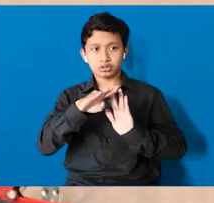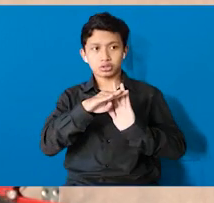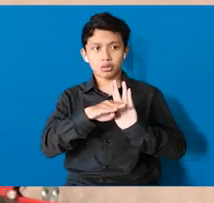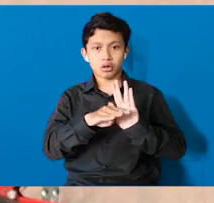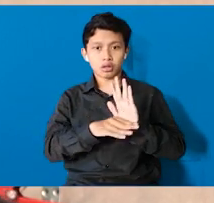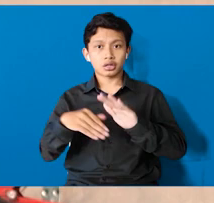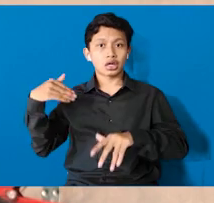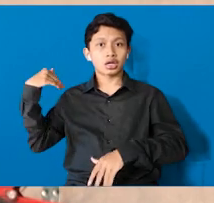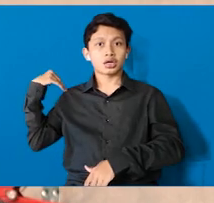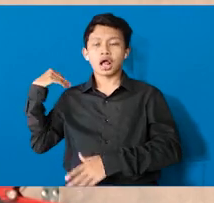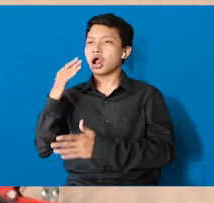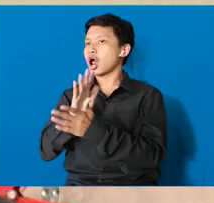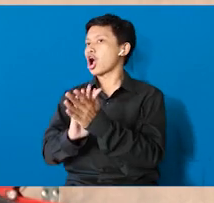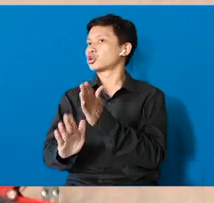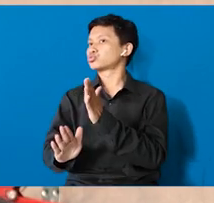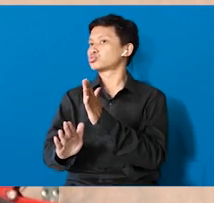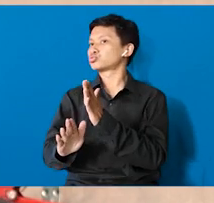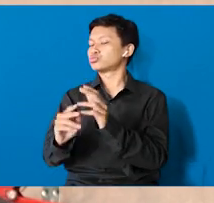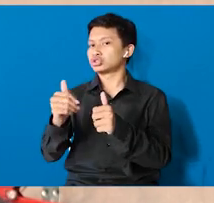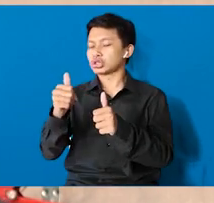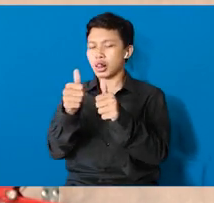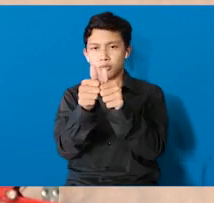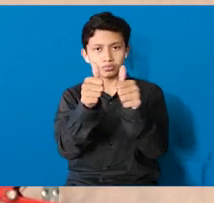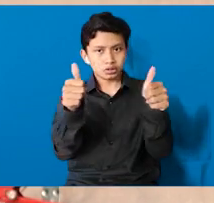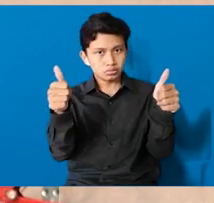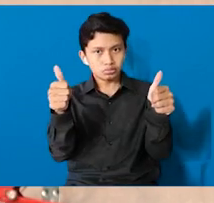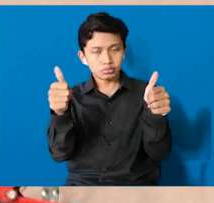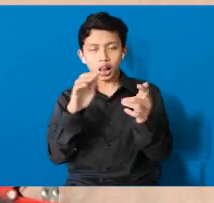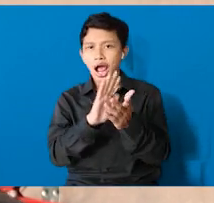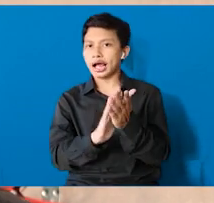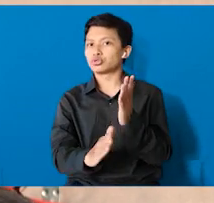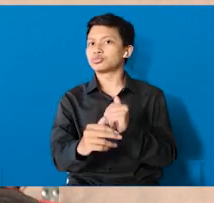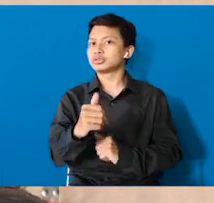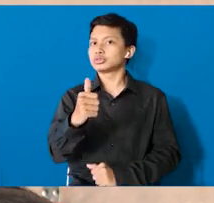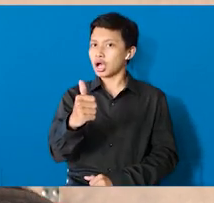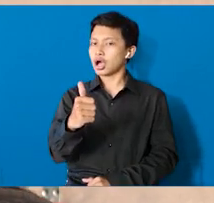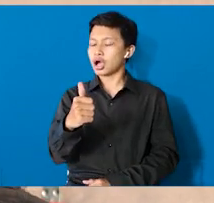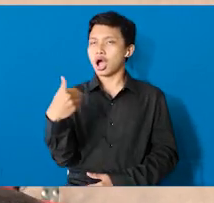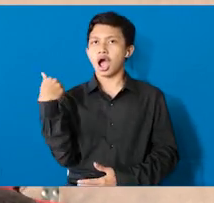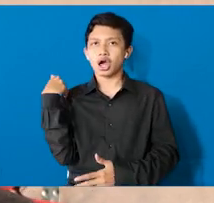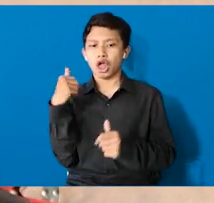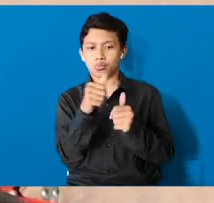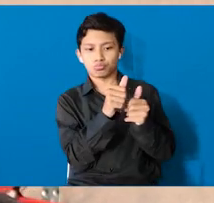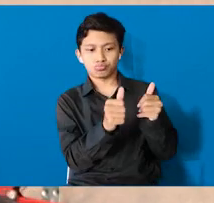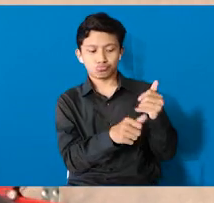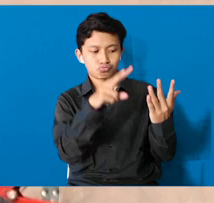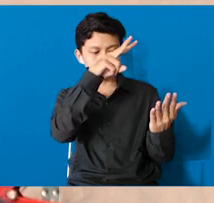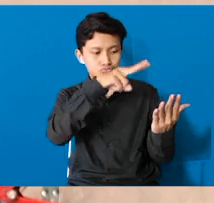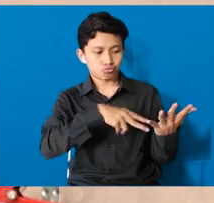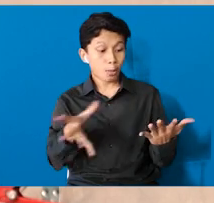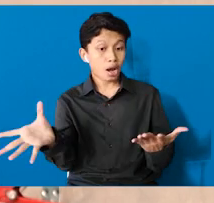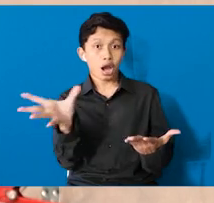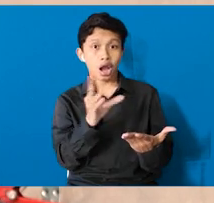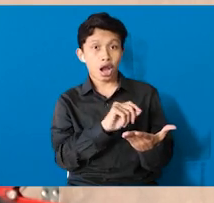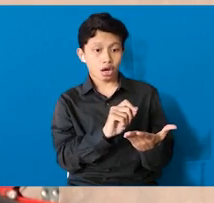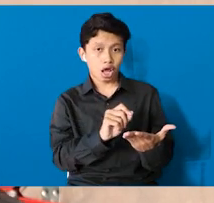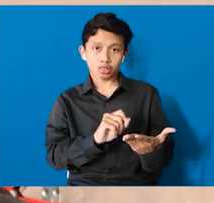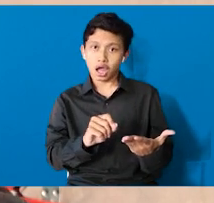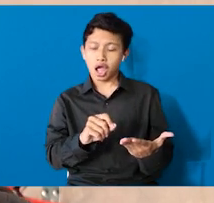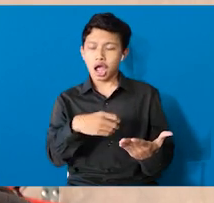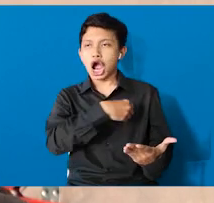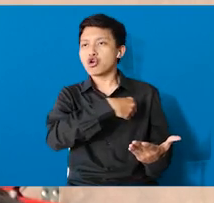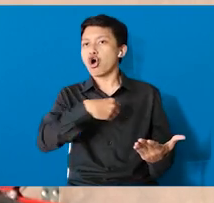kesehatan, tim yang turun akan lengkap. Jadi tim yang turun ada petugas administrasi, kemudian juga